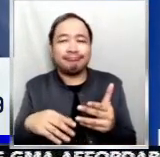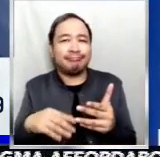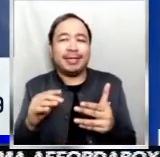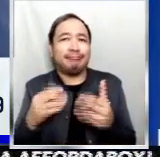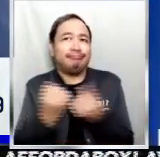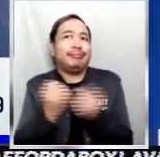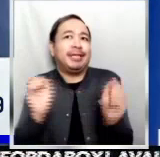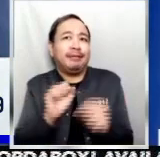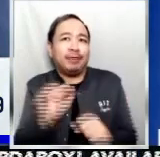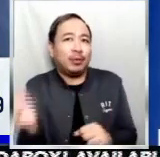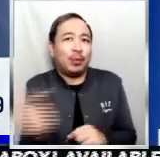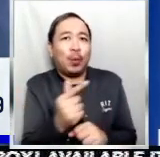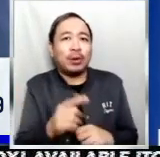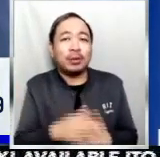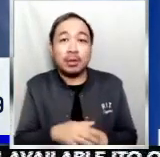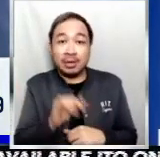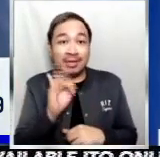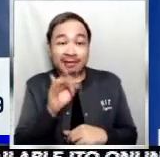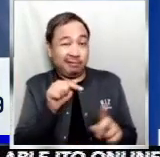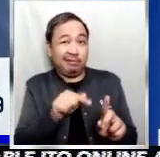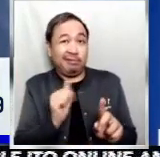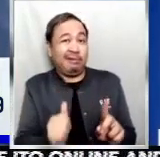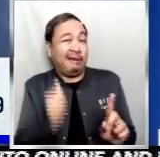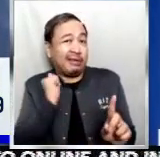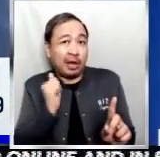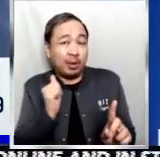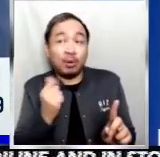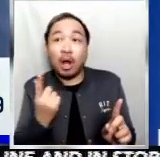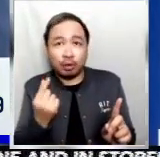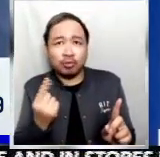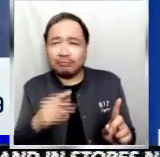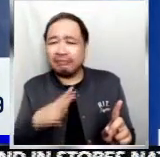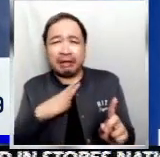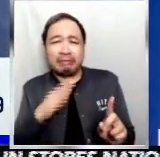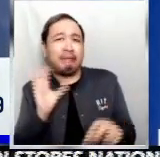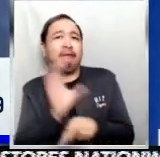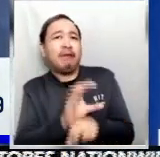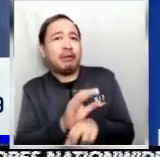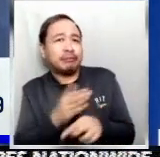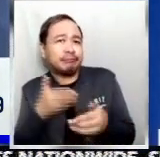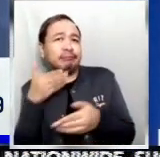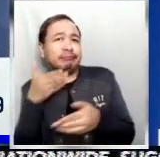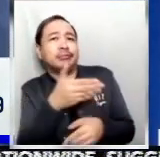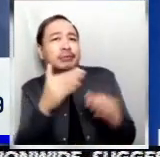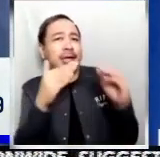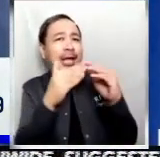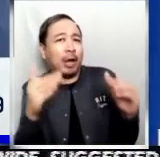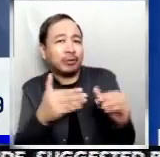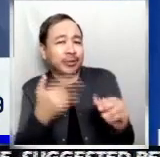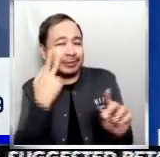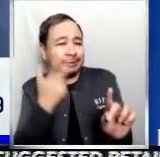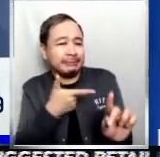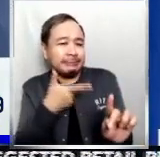Kung ayaw, di akyatin sa bahay Tusukin natin sa gabi.